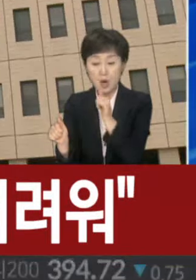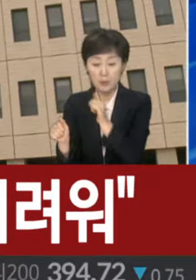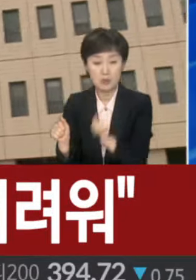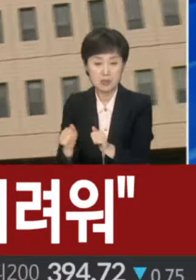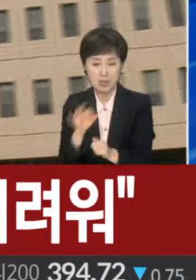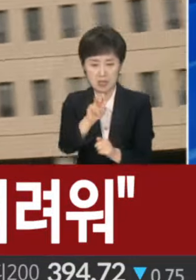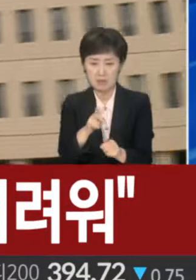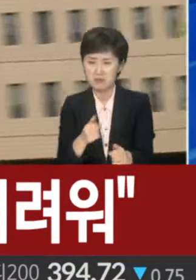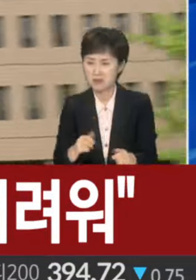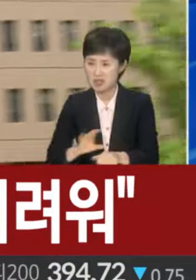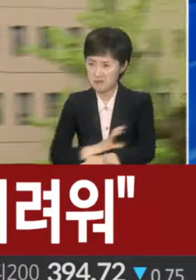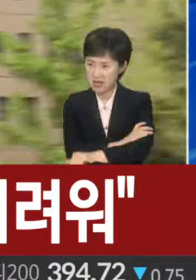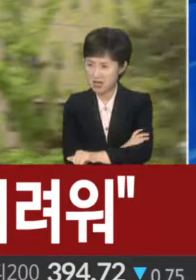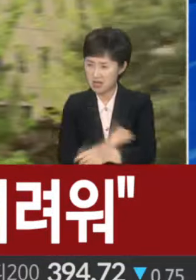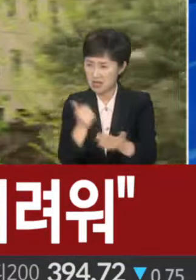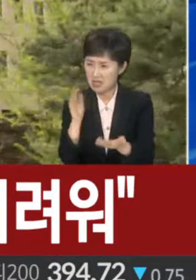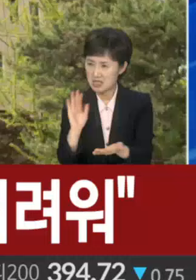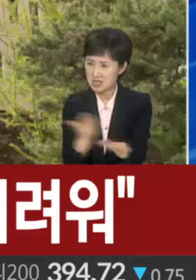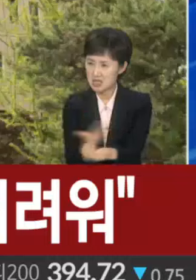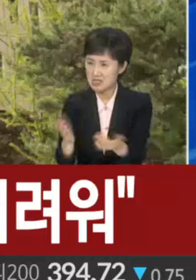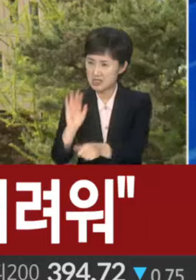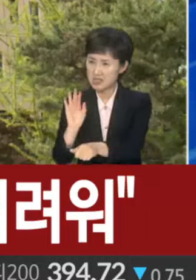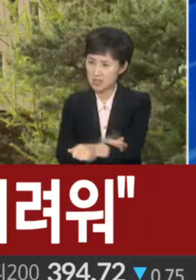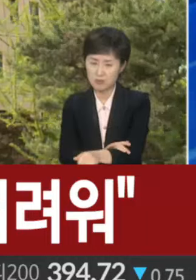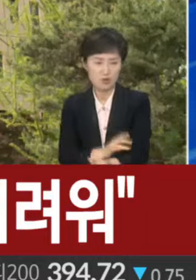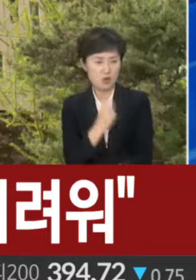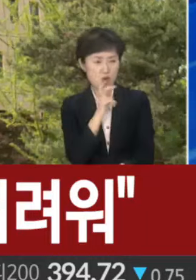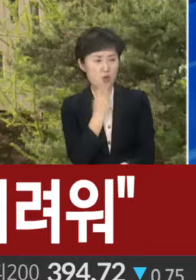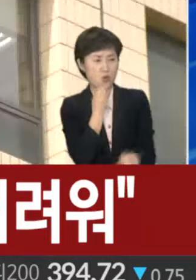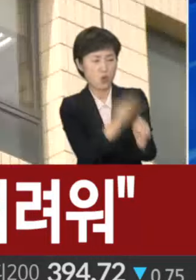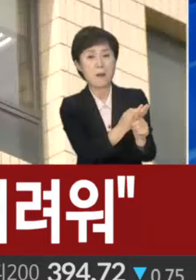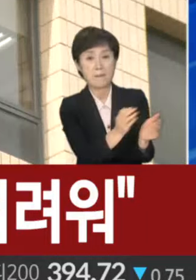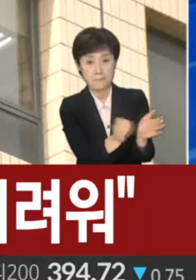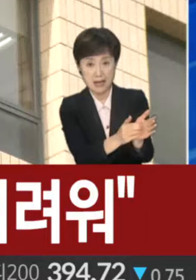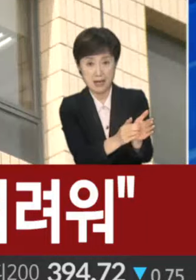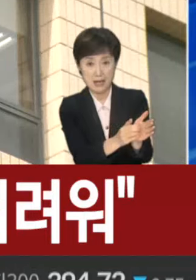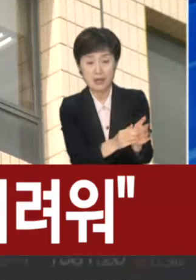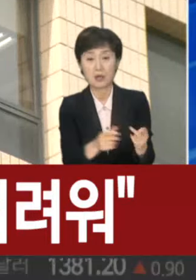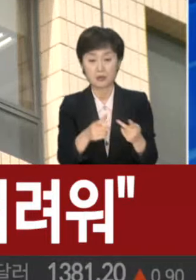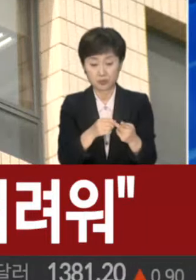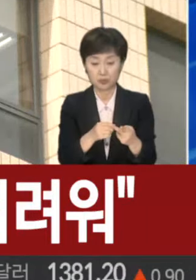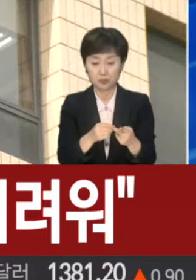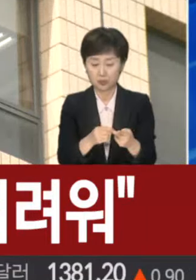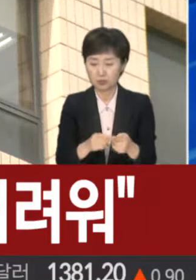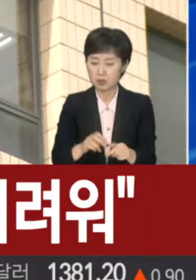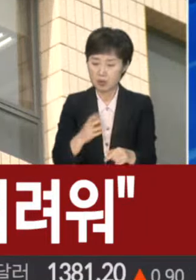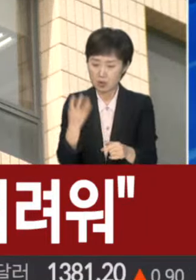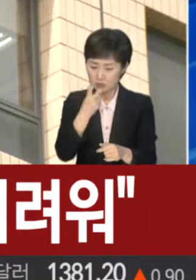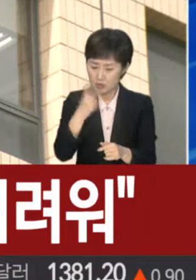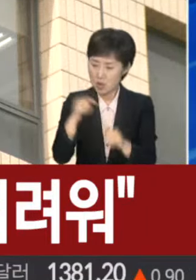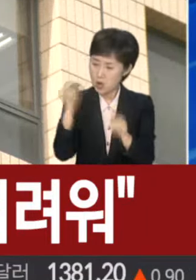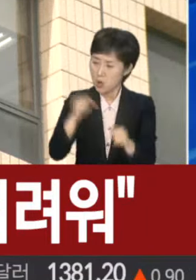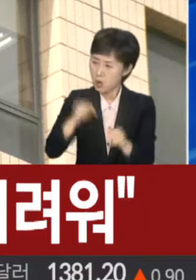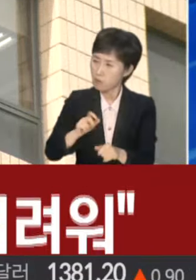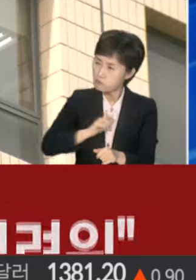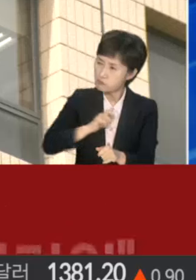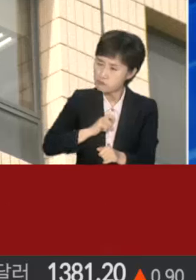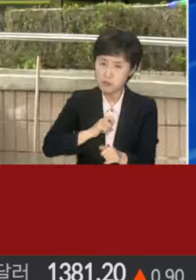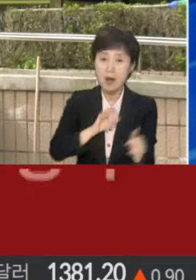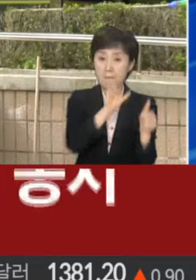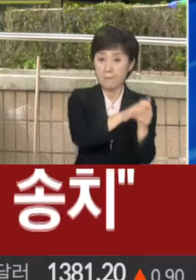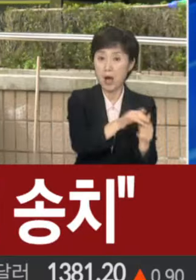사단장을 직권남용과 업무상 과실치사 이거 공수처에서 봐야 된다라고 해서 또 고발을 한 상태고 예. 수사 외압 의혹도 지금 수사가 진행이 되고